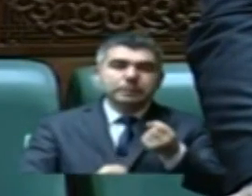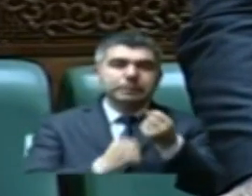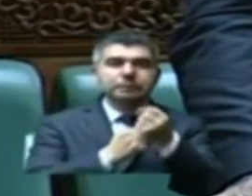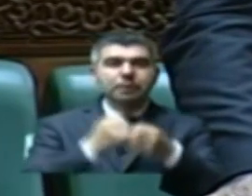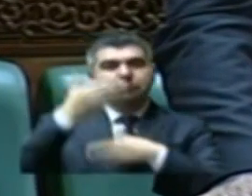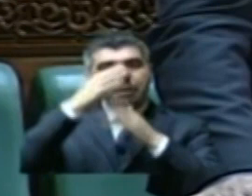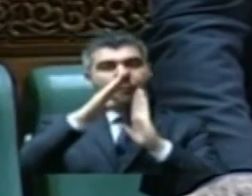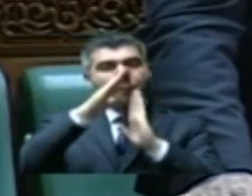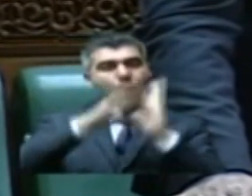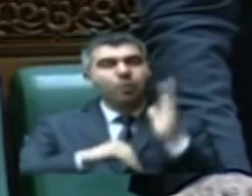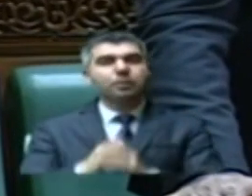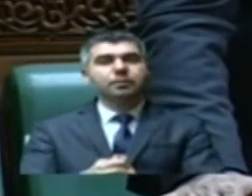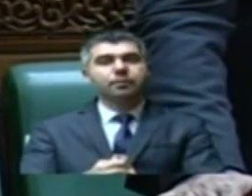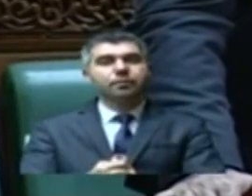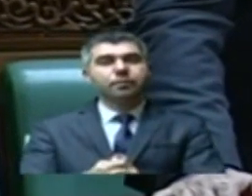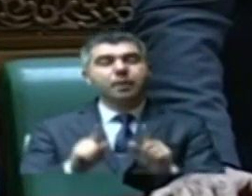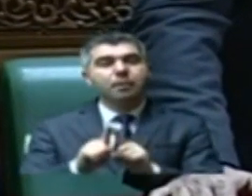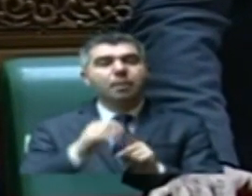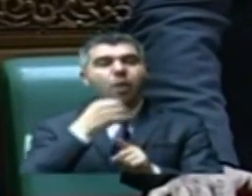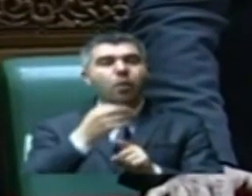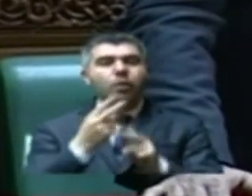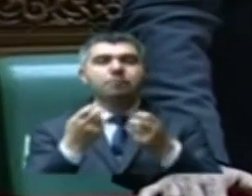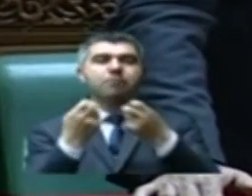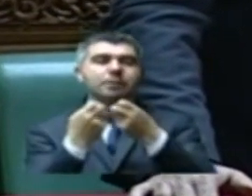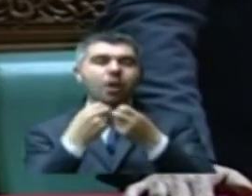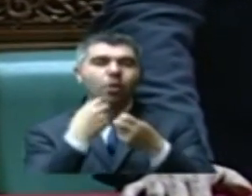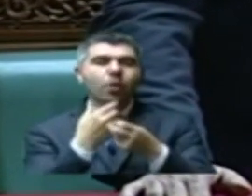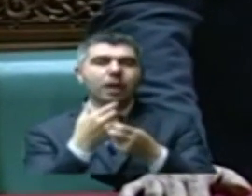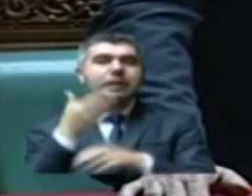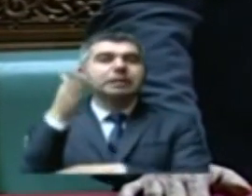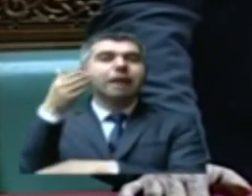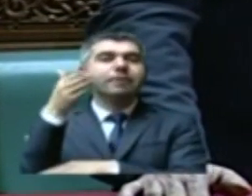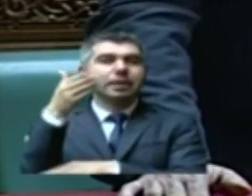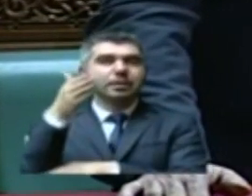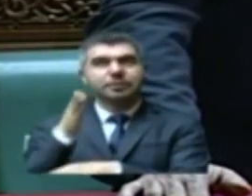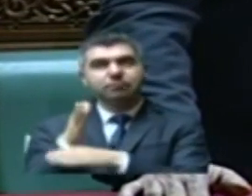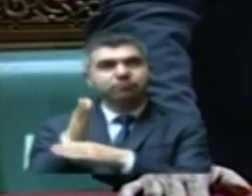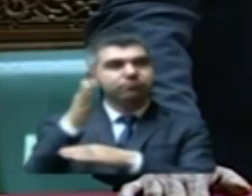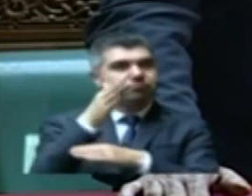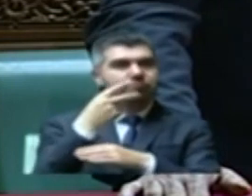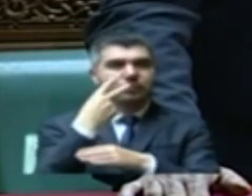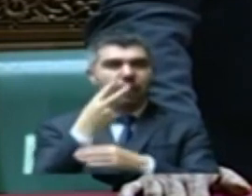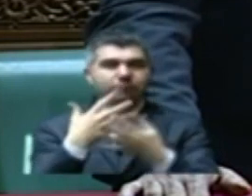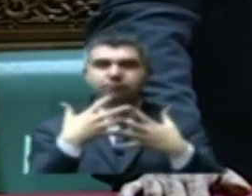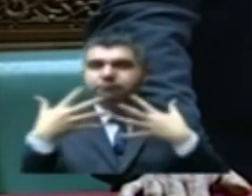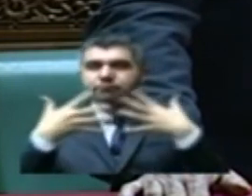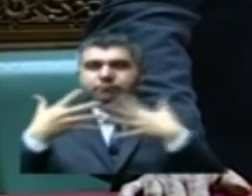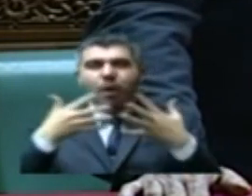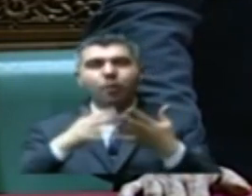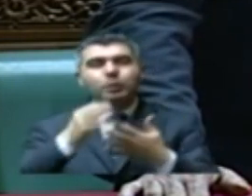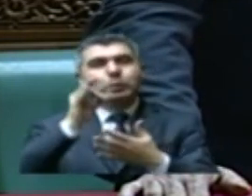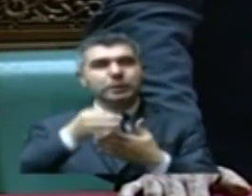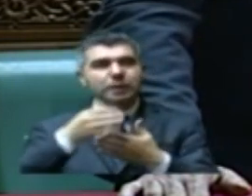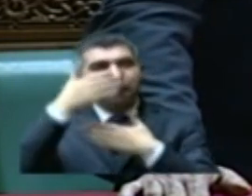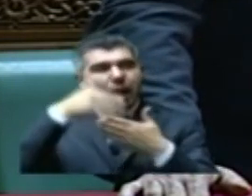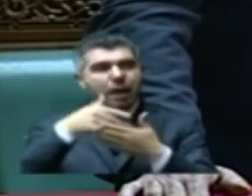في نفس الآن هو سفير الهوية التراثية والهوية الثقافية لبلدنا، لكنه يعاني داخليا من عدة